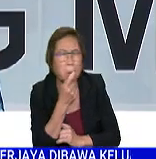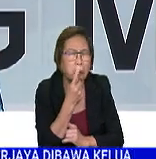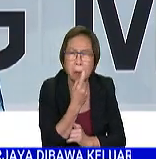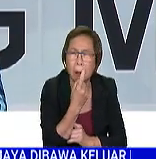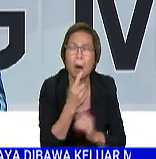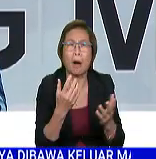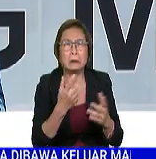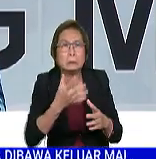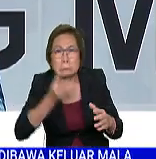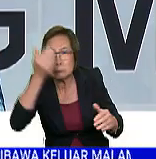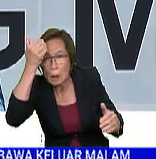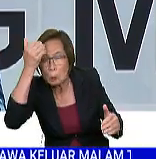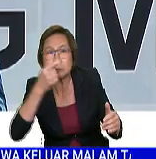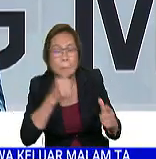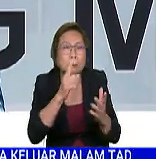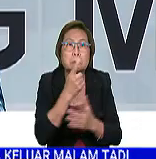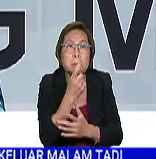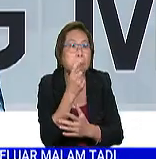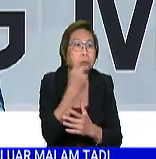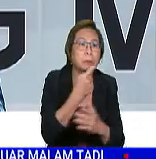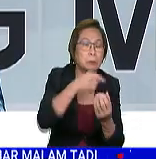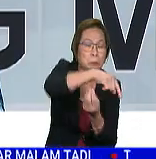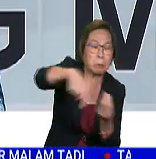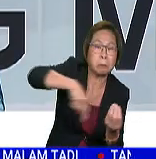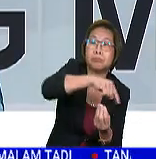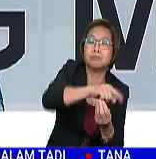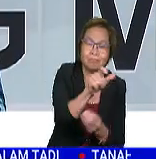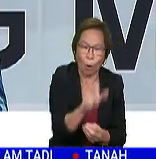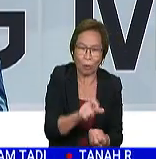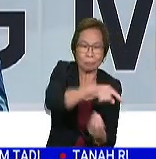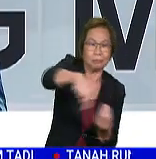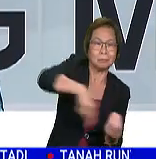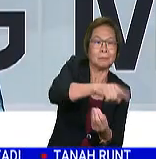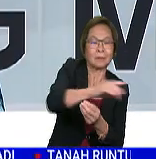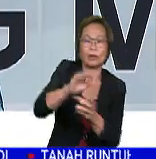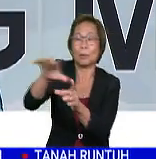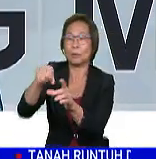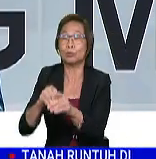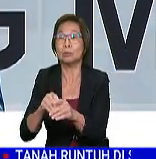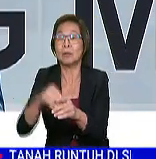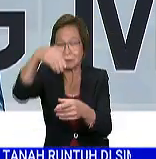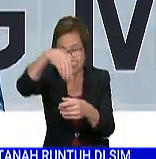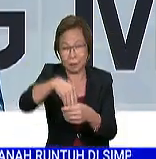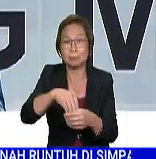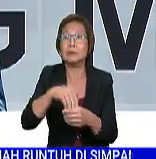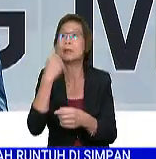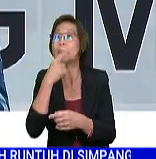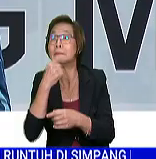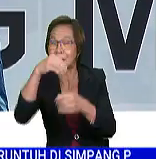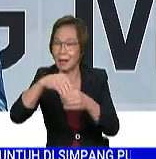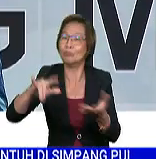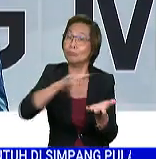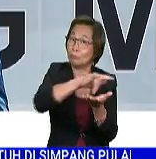berada di persekitaran kes tersebut. Termasuklah kepada mereka yang berada dalam